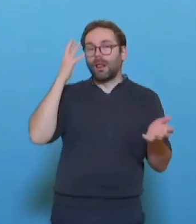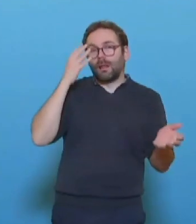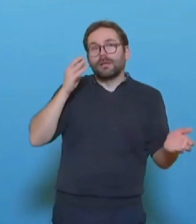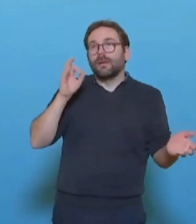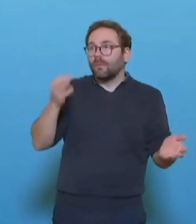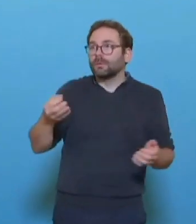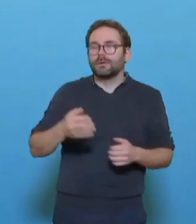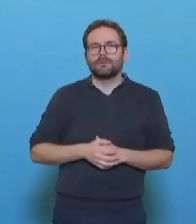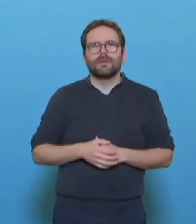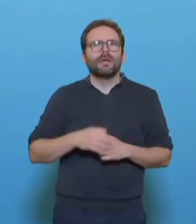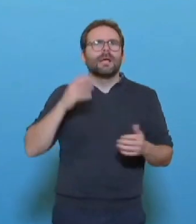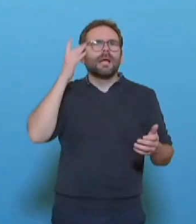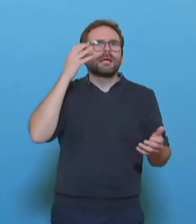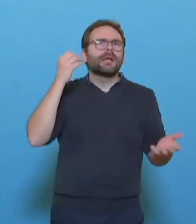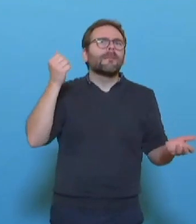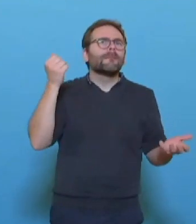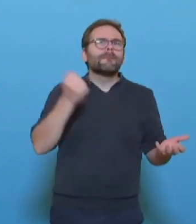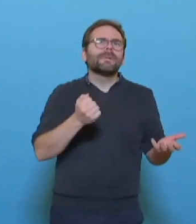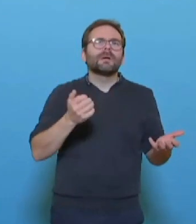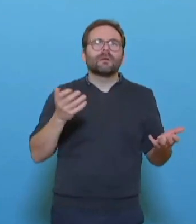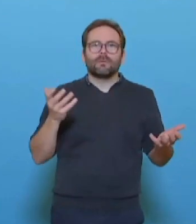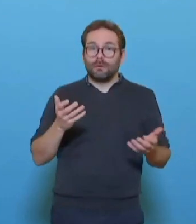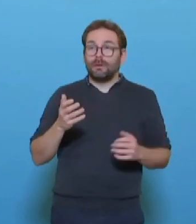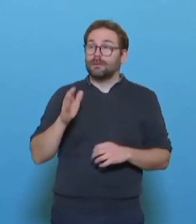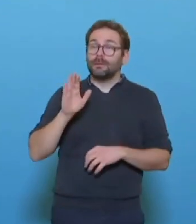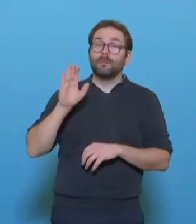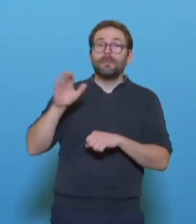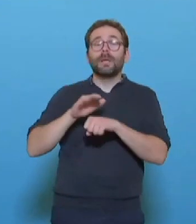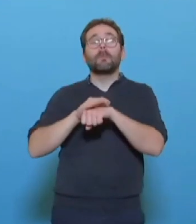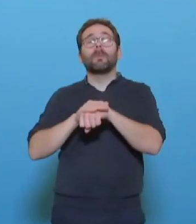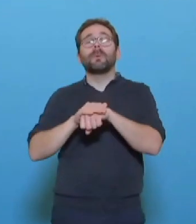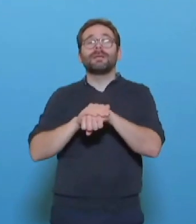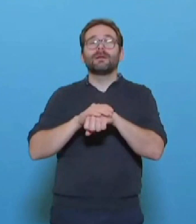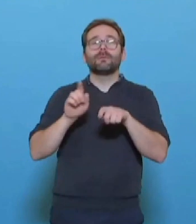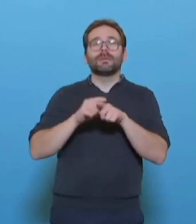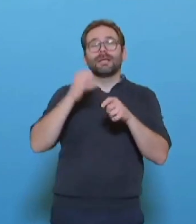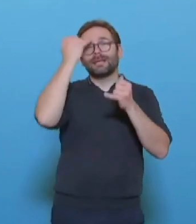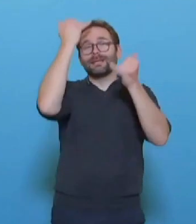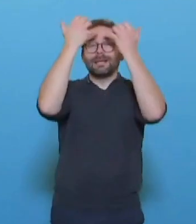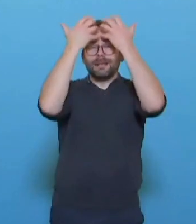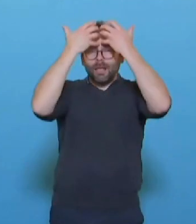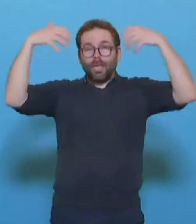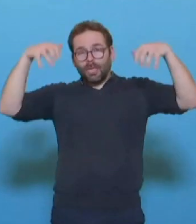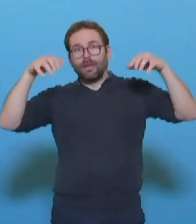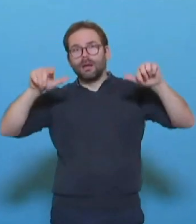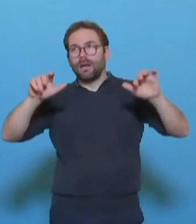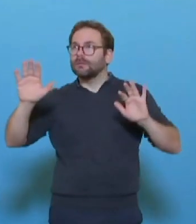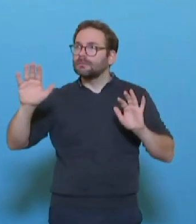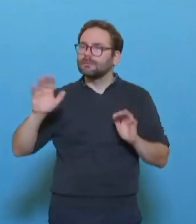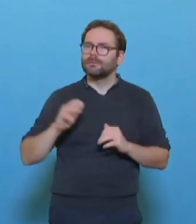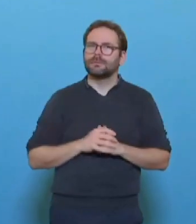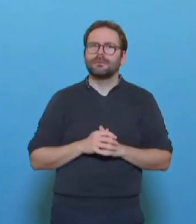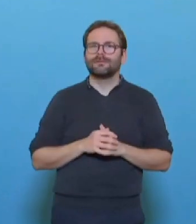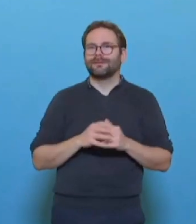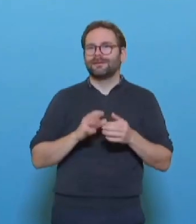plus, finalement, c'est le fait politique et la duplicité de certains. Vous savez que j'aime bien les citations.